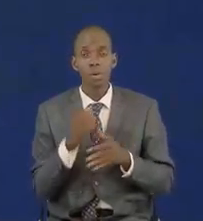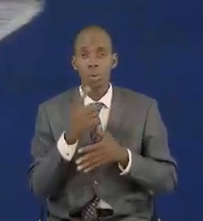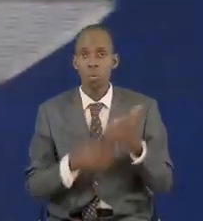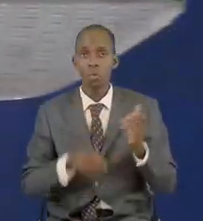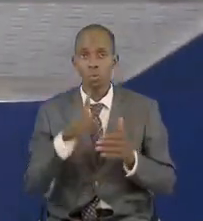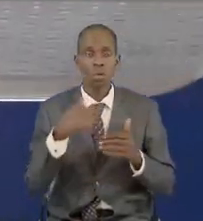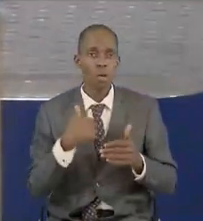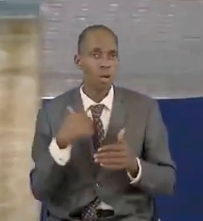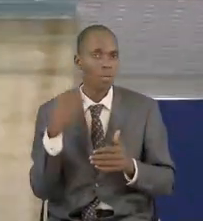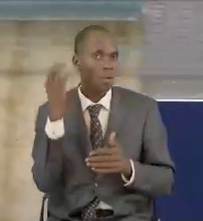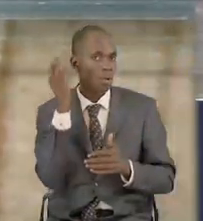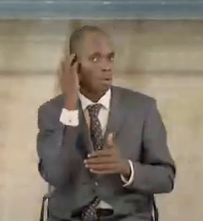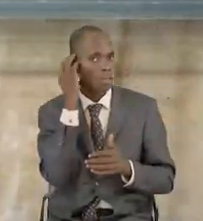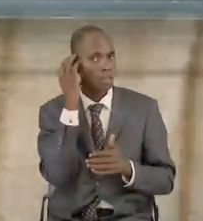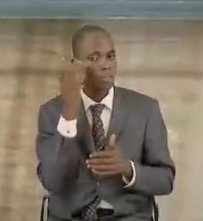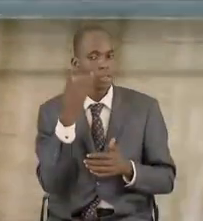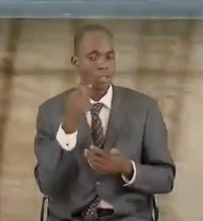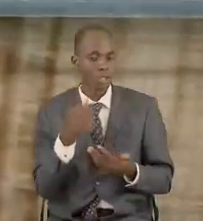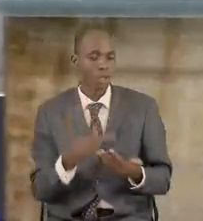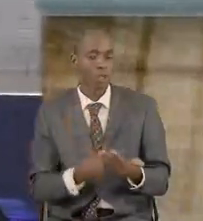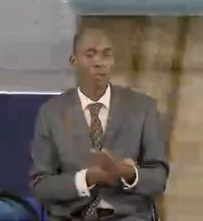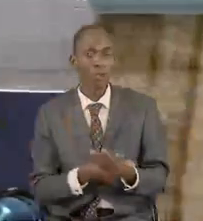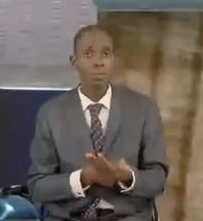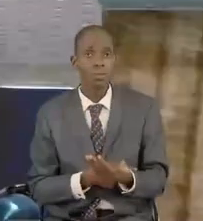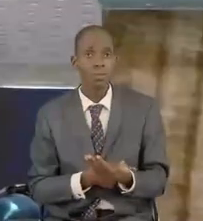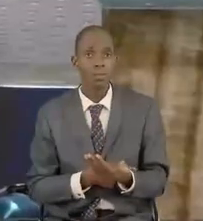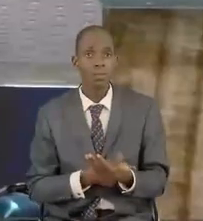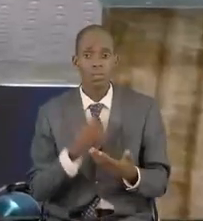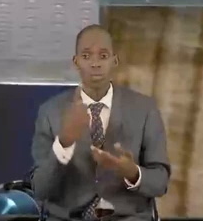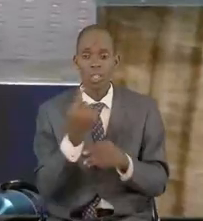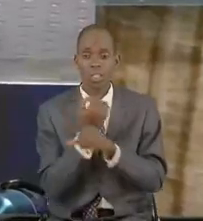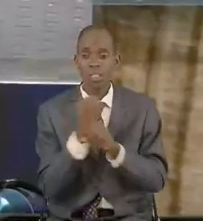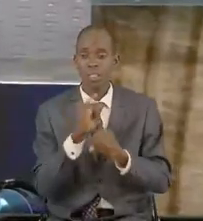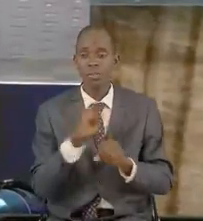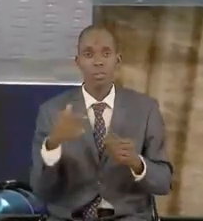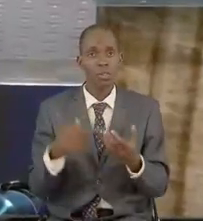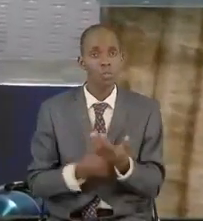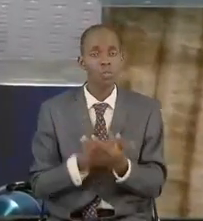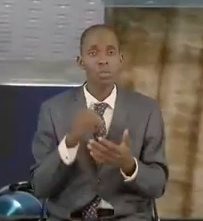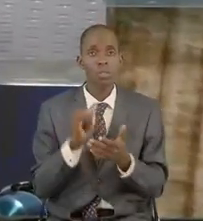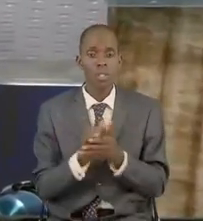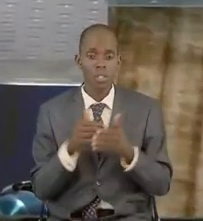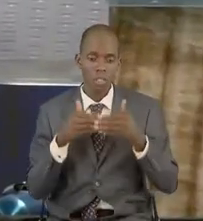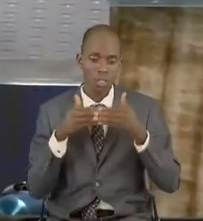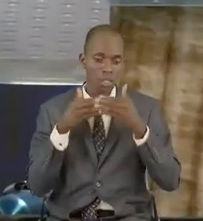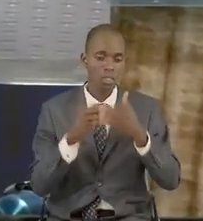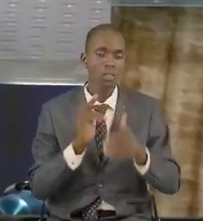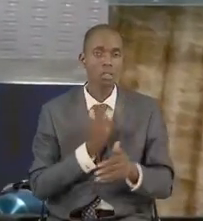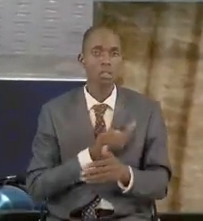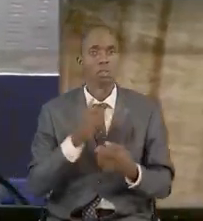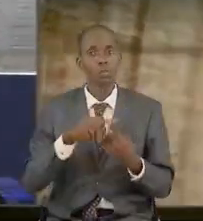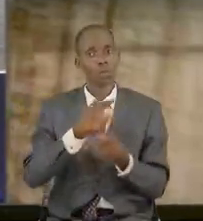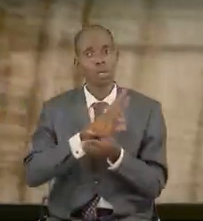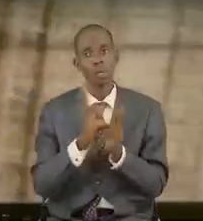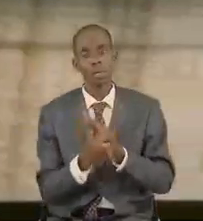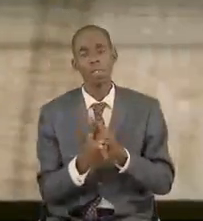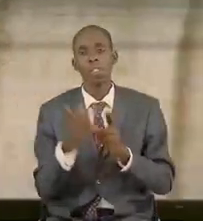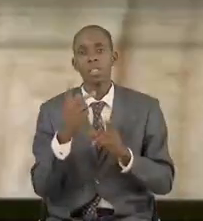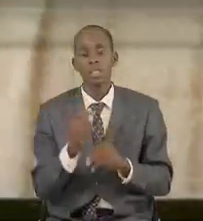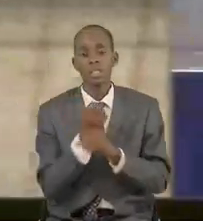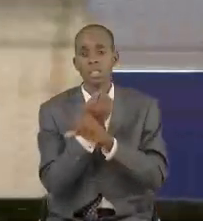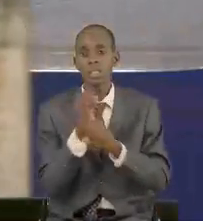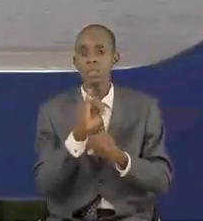si ce que vous avez entendu l'Évangile l'évangile du salut qui nous conduit à nous repentir